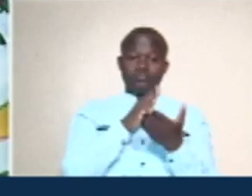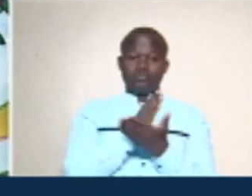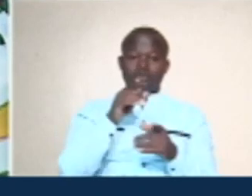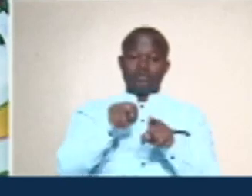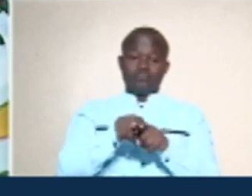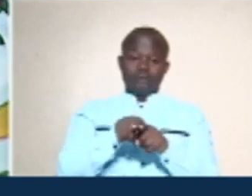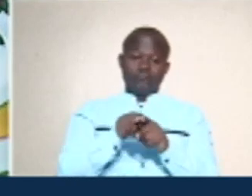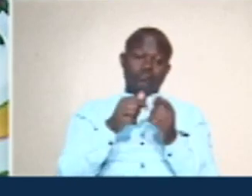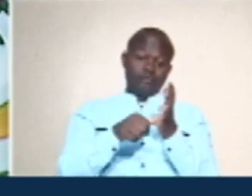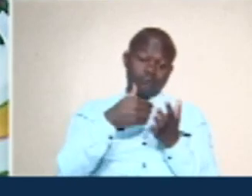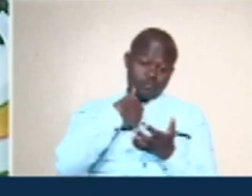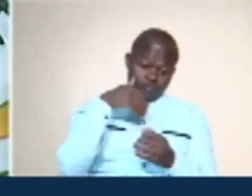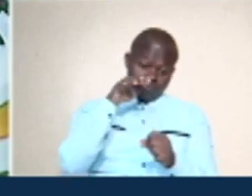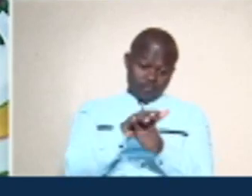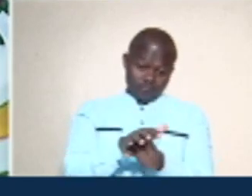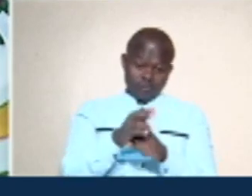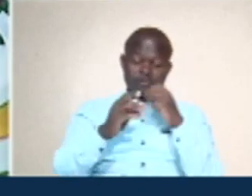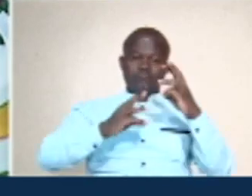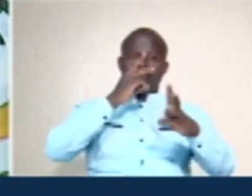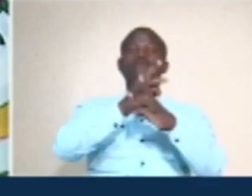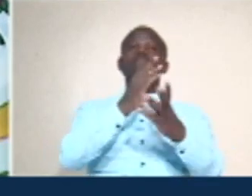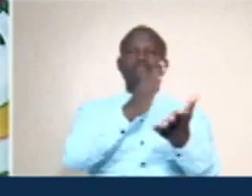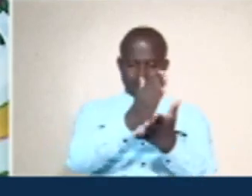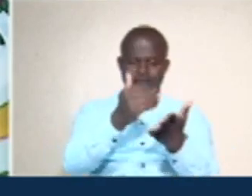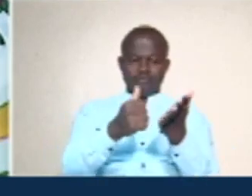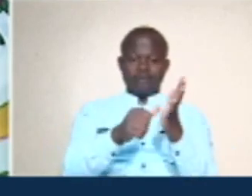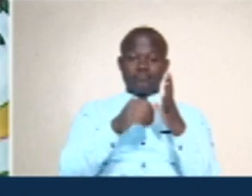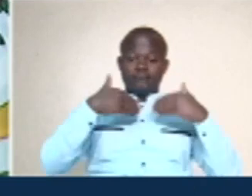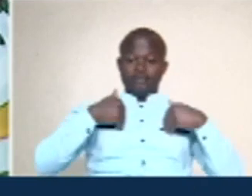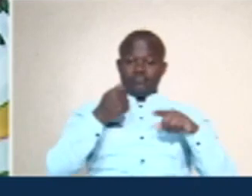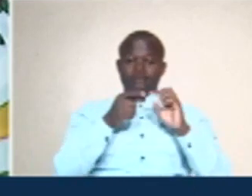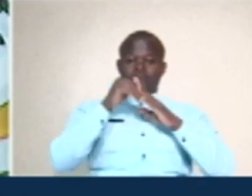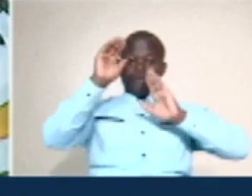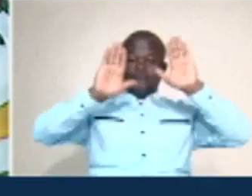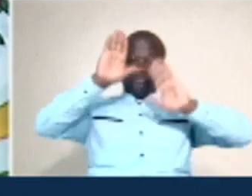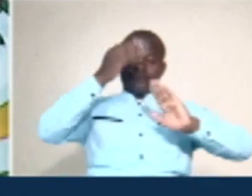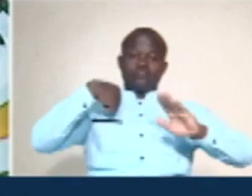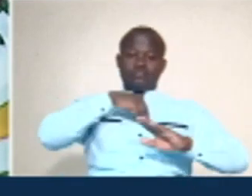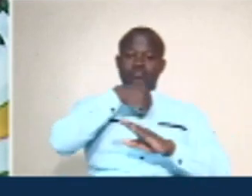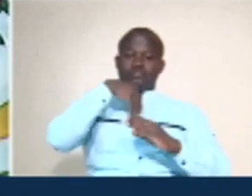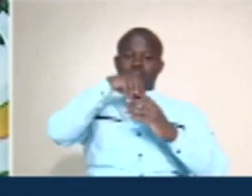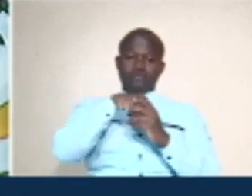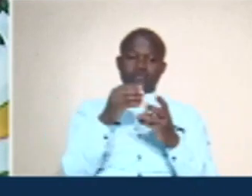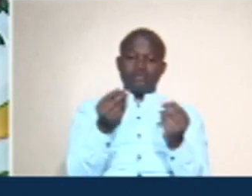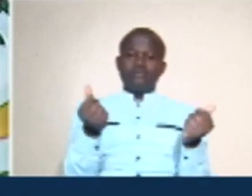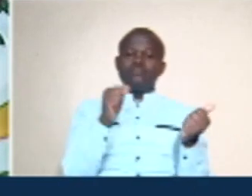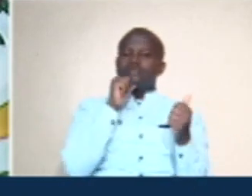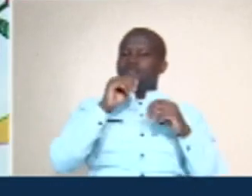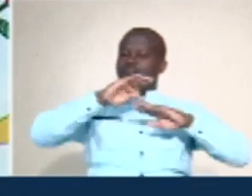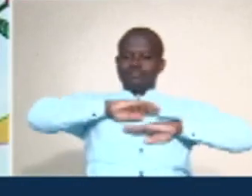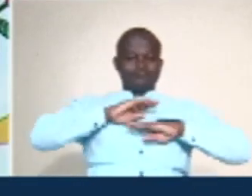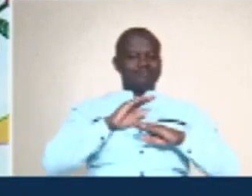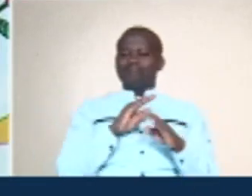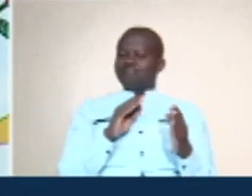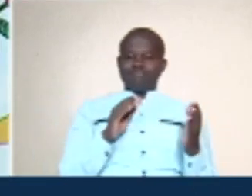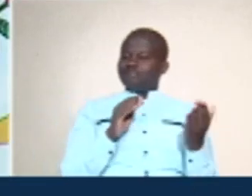nkaho ibibazo turabifite ni byinshi ku isi by'ubuzima, ariko uruhare twabigiragamo mu kubikemura ntabwo rwari ruhagije.